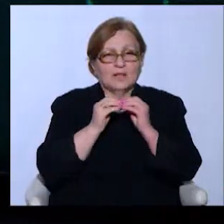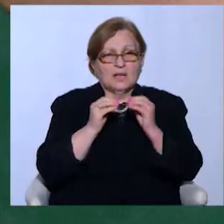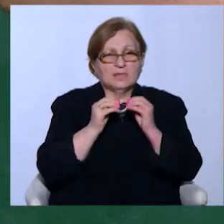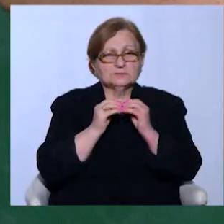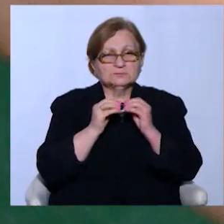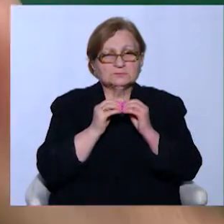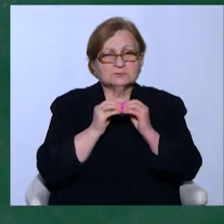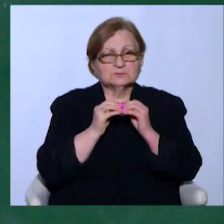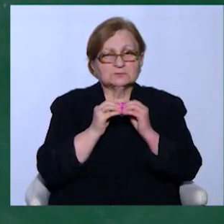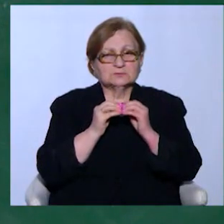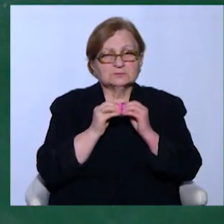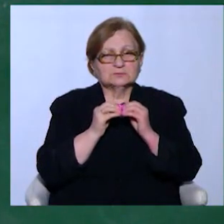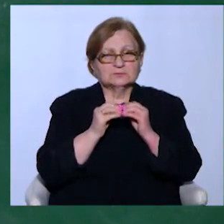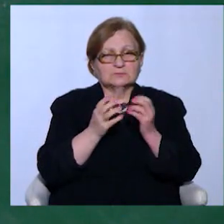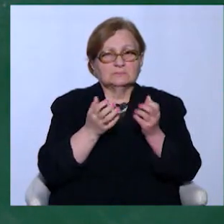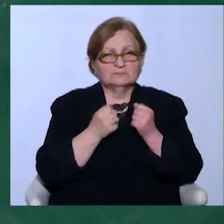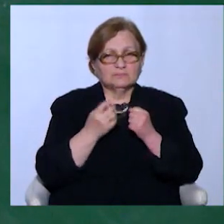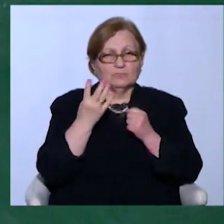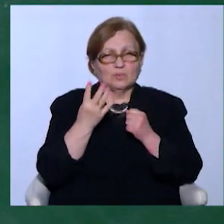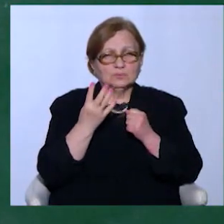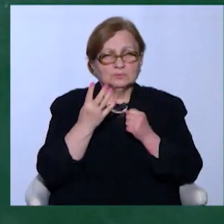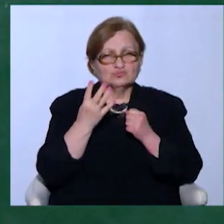გავამრავლო. 4-ნიშნა რიცხვს მივიღებ.